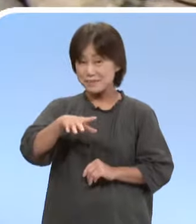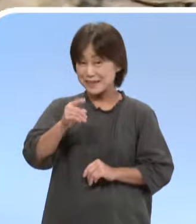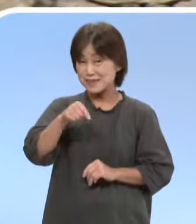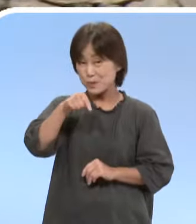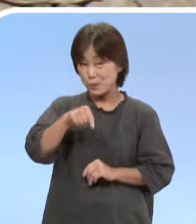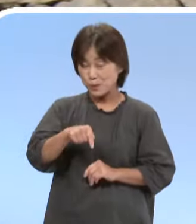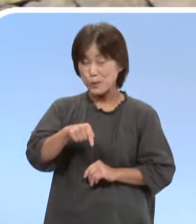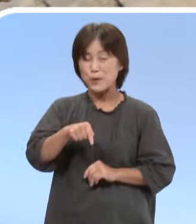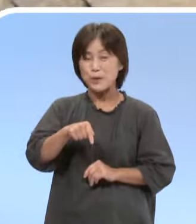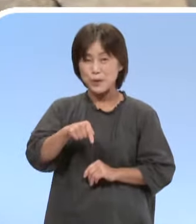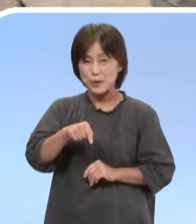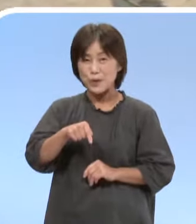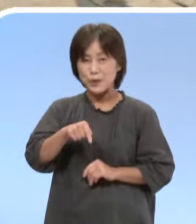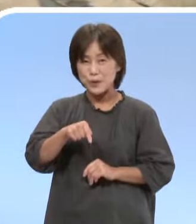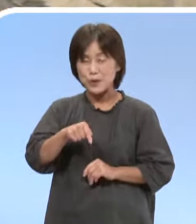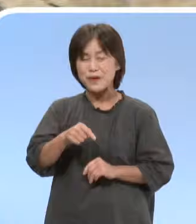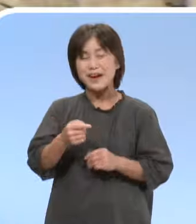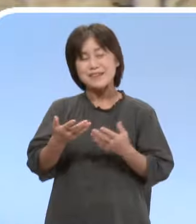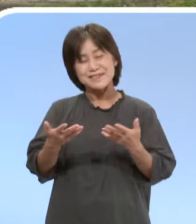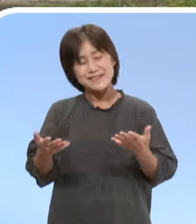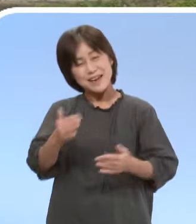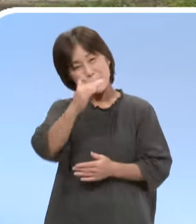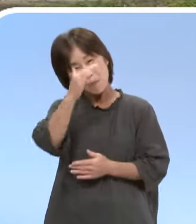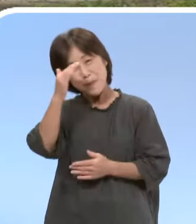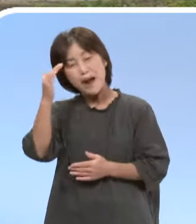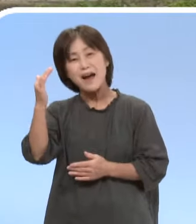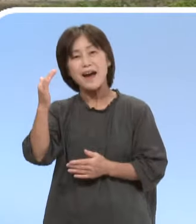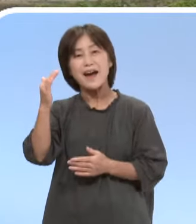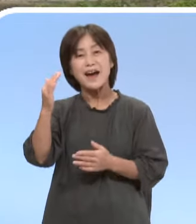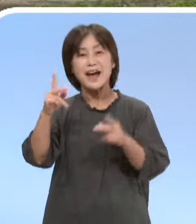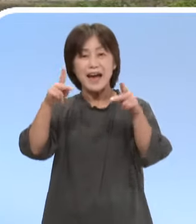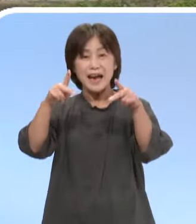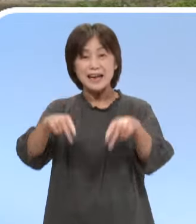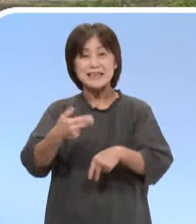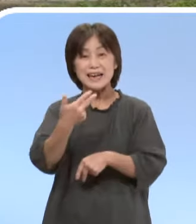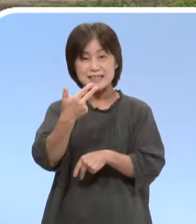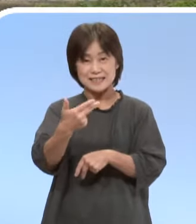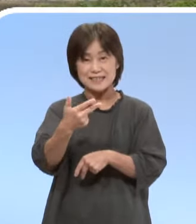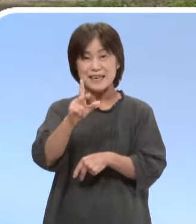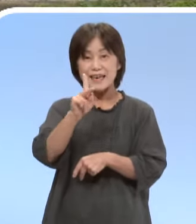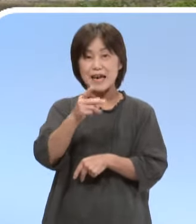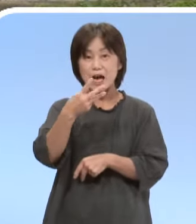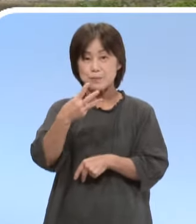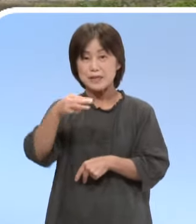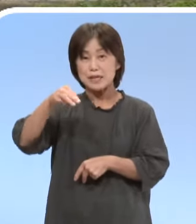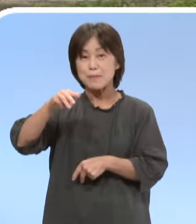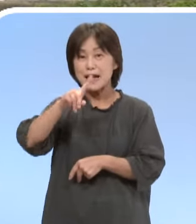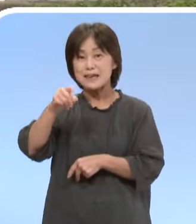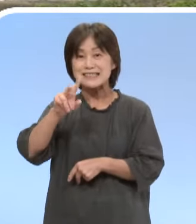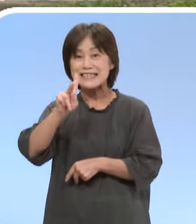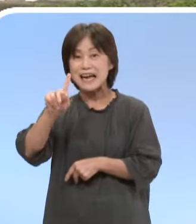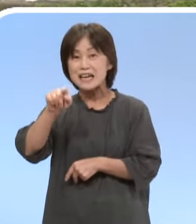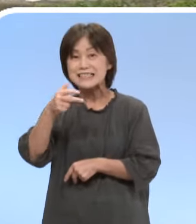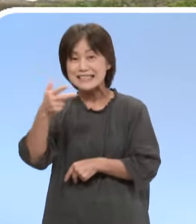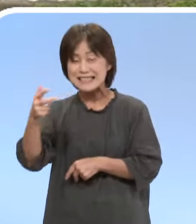まず田口さんがやってきたのはのどかな風景が広がる加西市の上万願寺地区です。